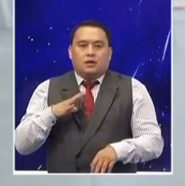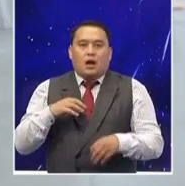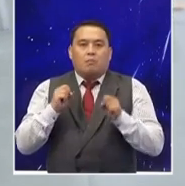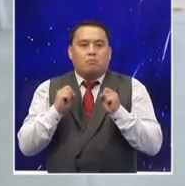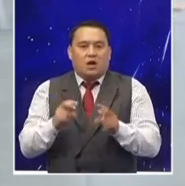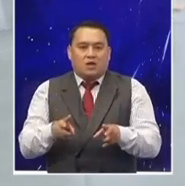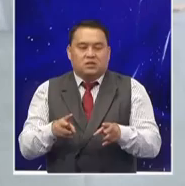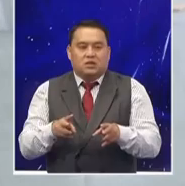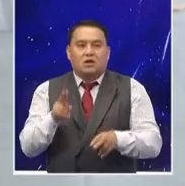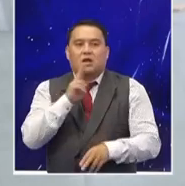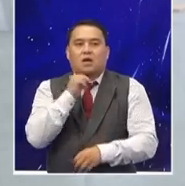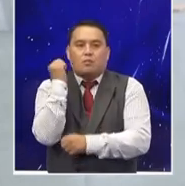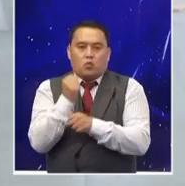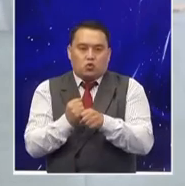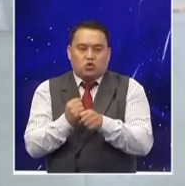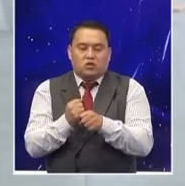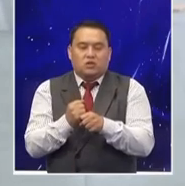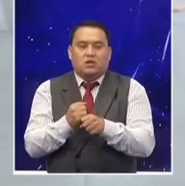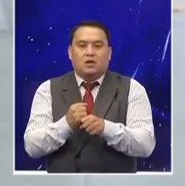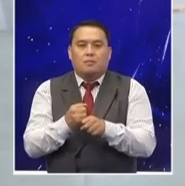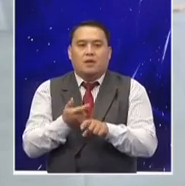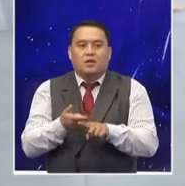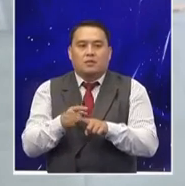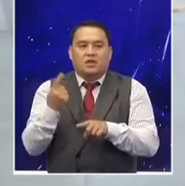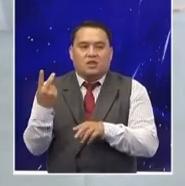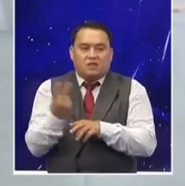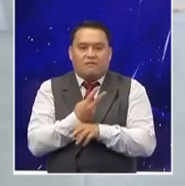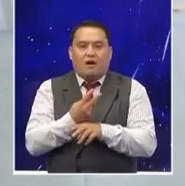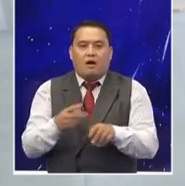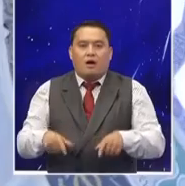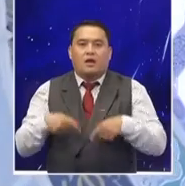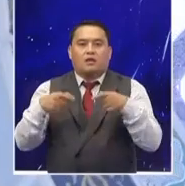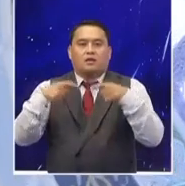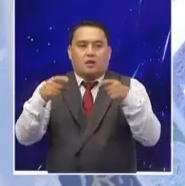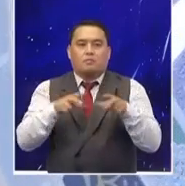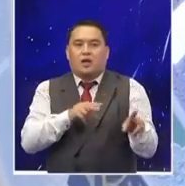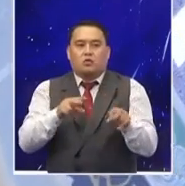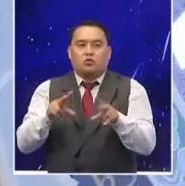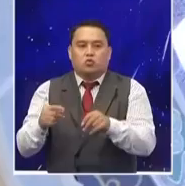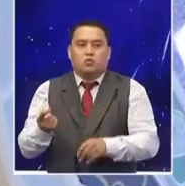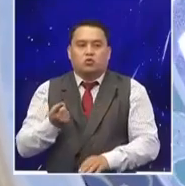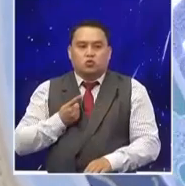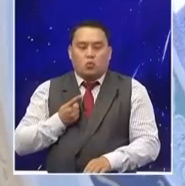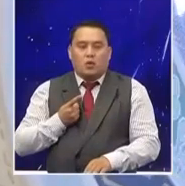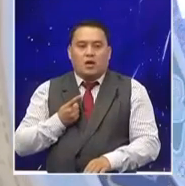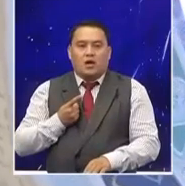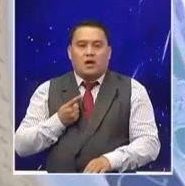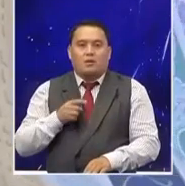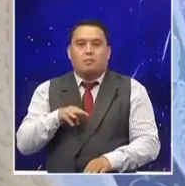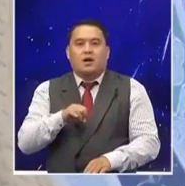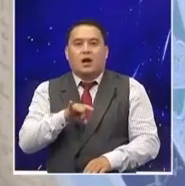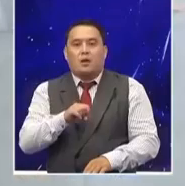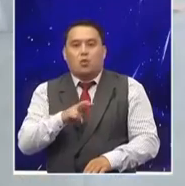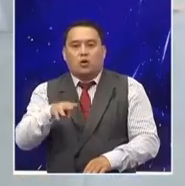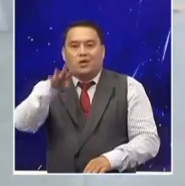опасно для рабочих поэтому пришлось два этапа делать ждать и благополучной погоду с мрамором и заказывали из